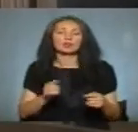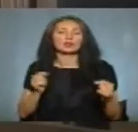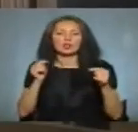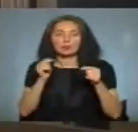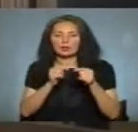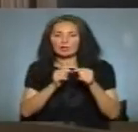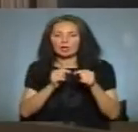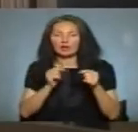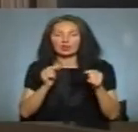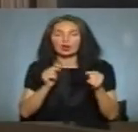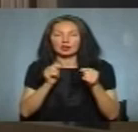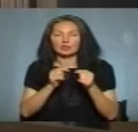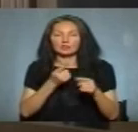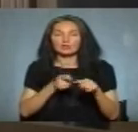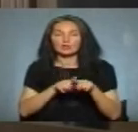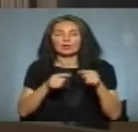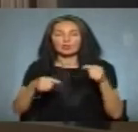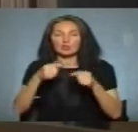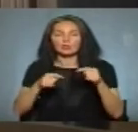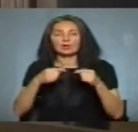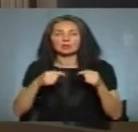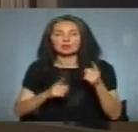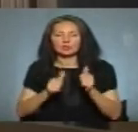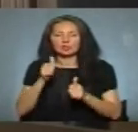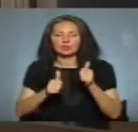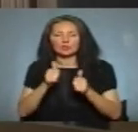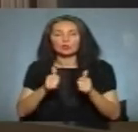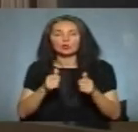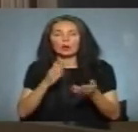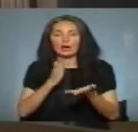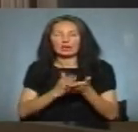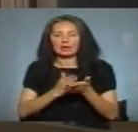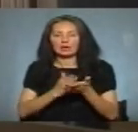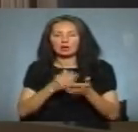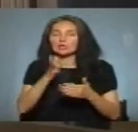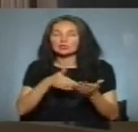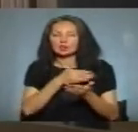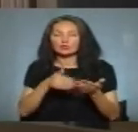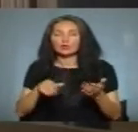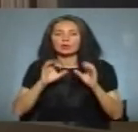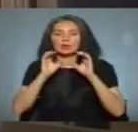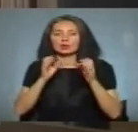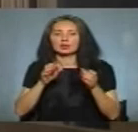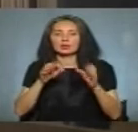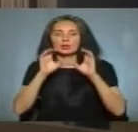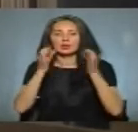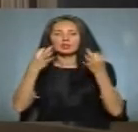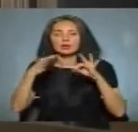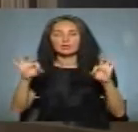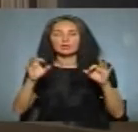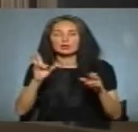підстав. Так, предметом спору в даній справі є скасування декларації на